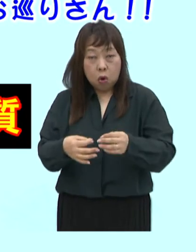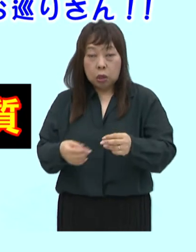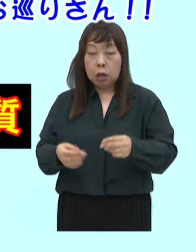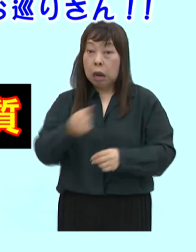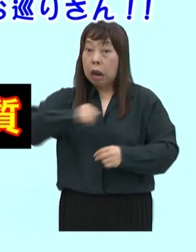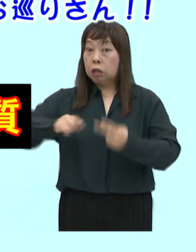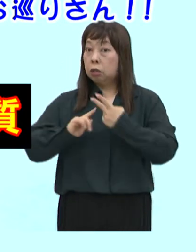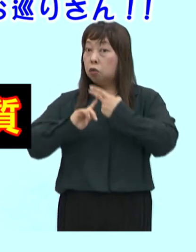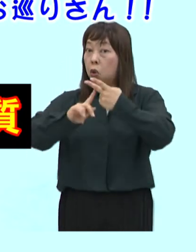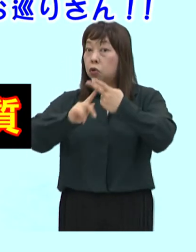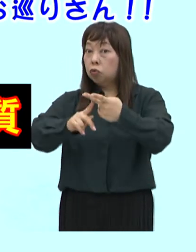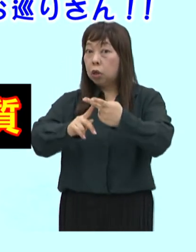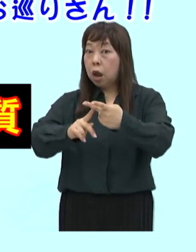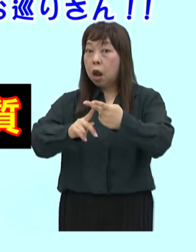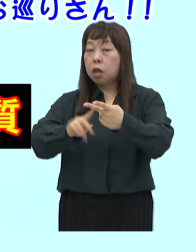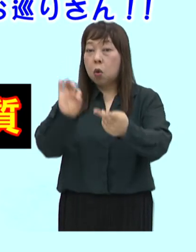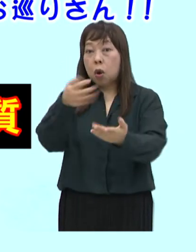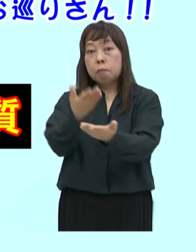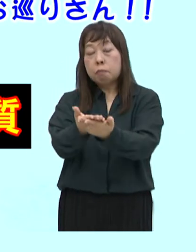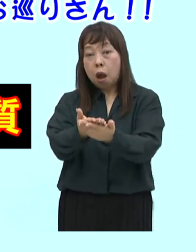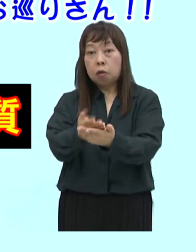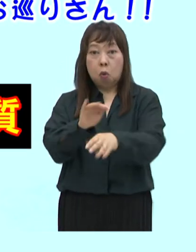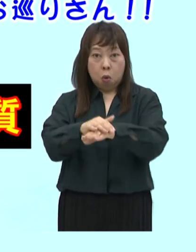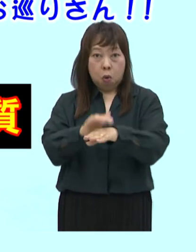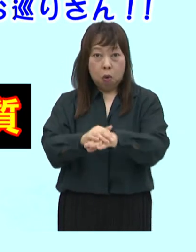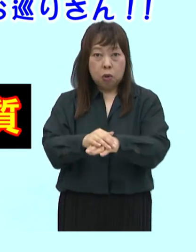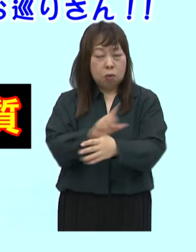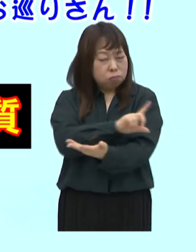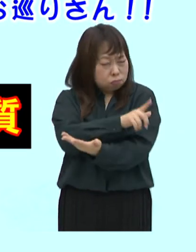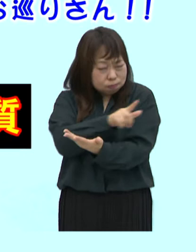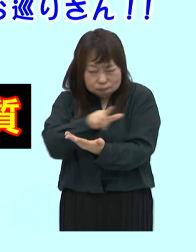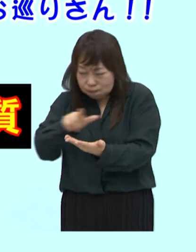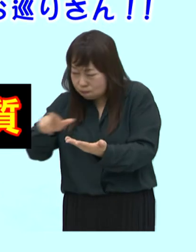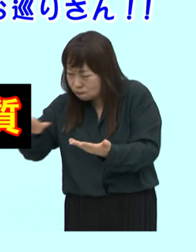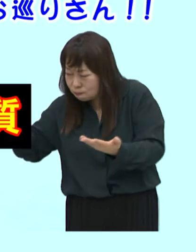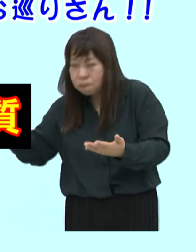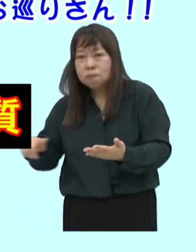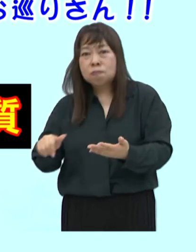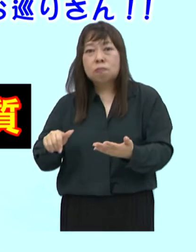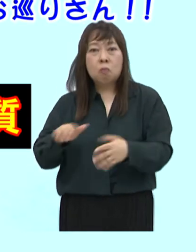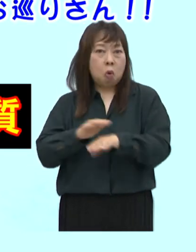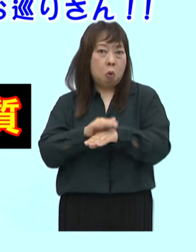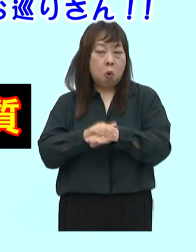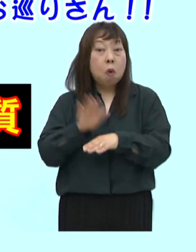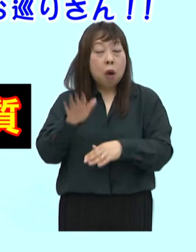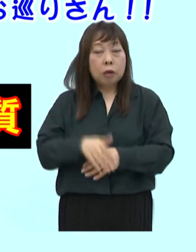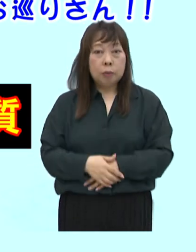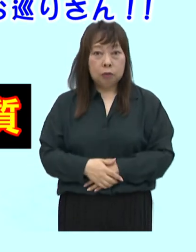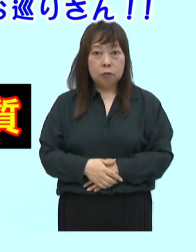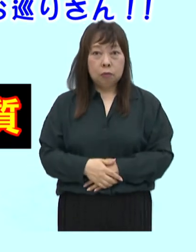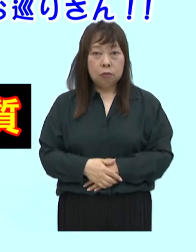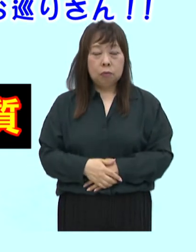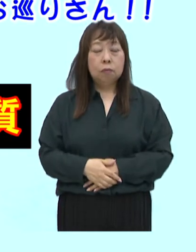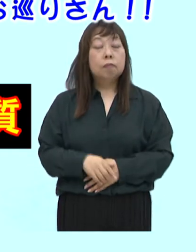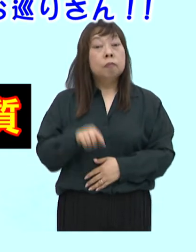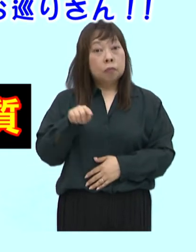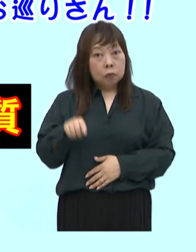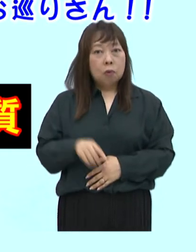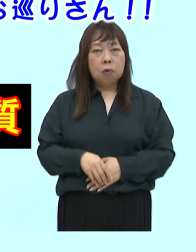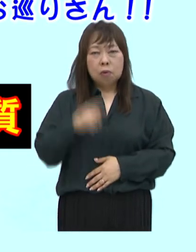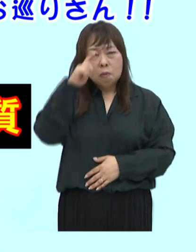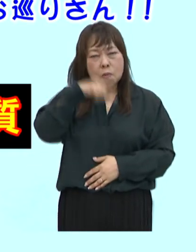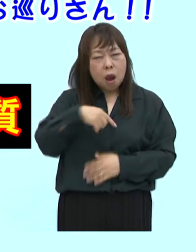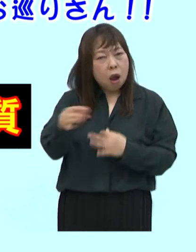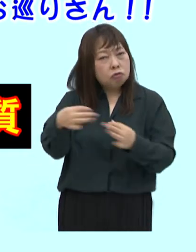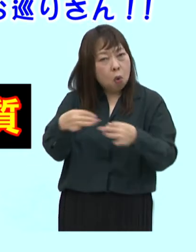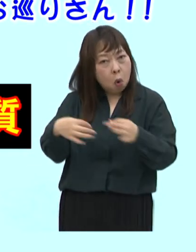と呼ばれるものもあり、その手口は巧妙かつ悪質です。このような悪質商